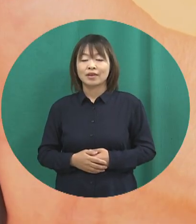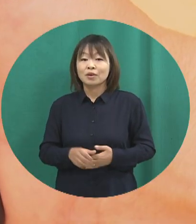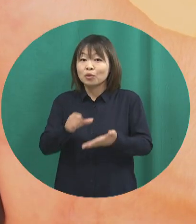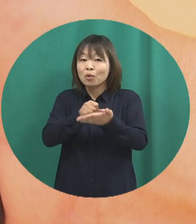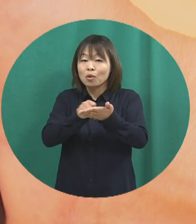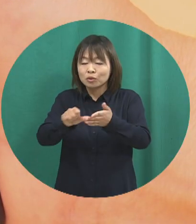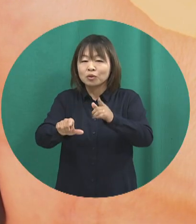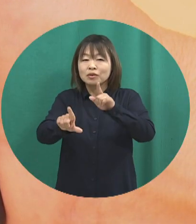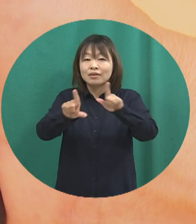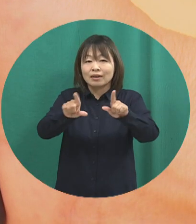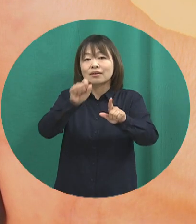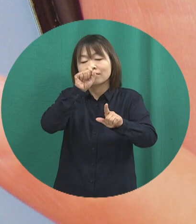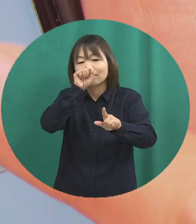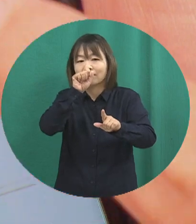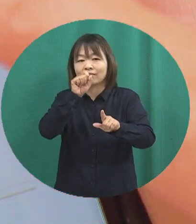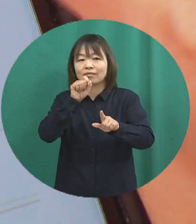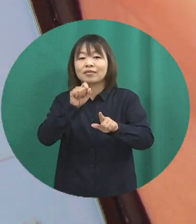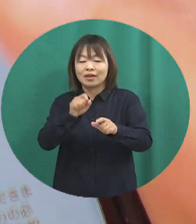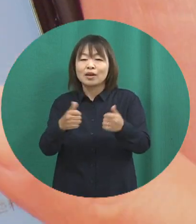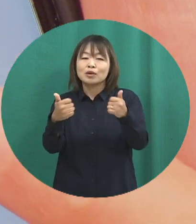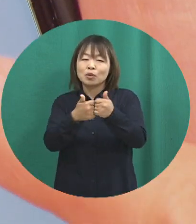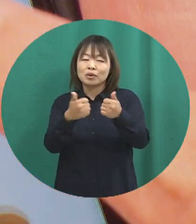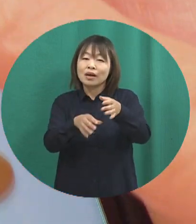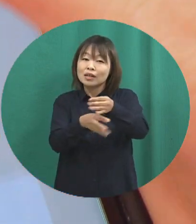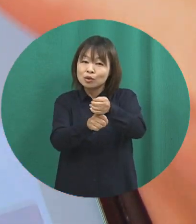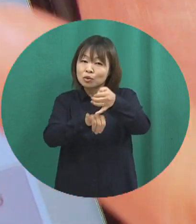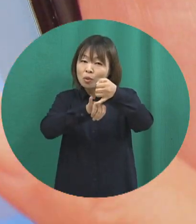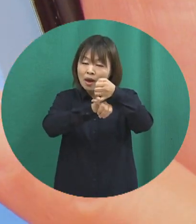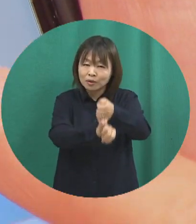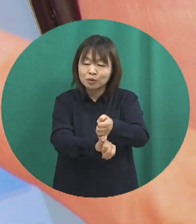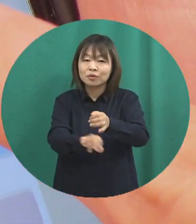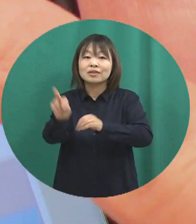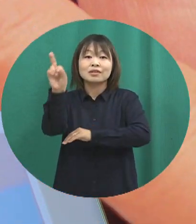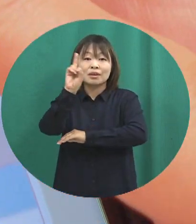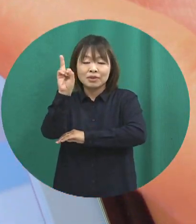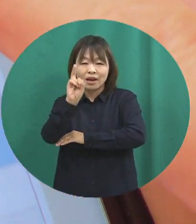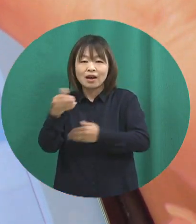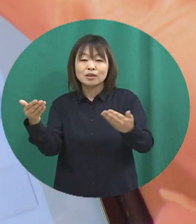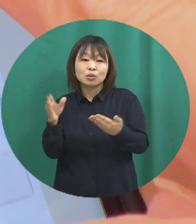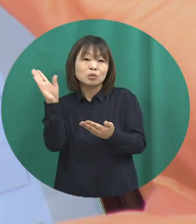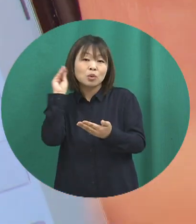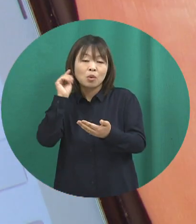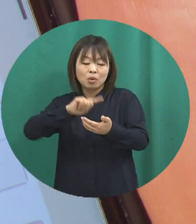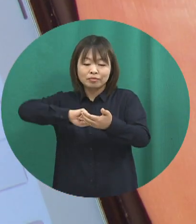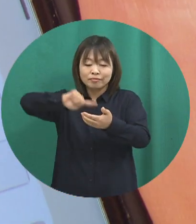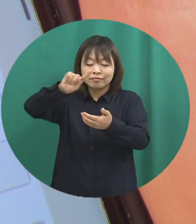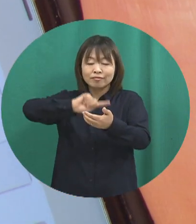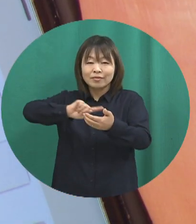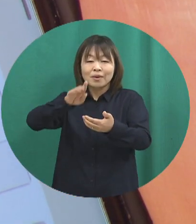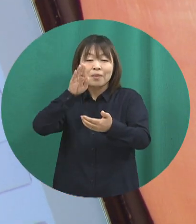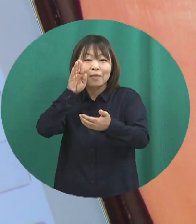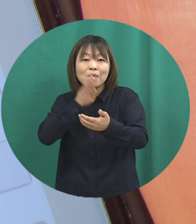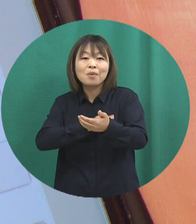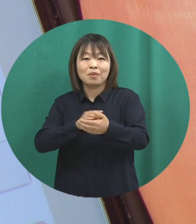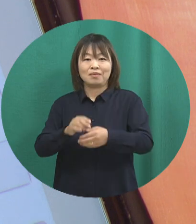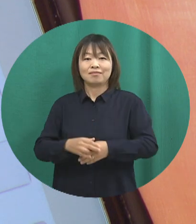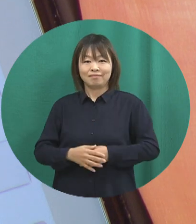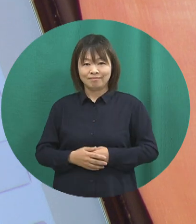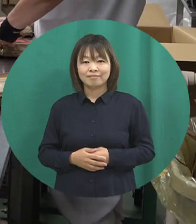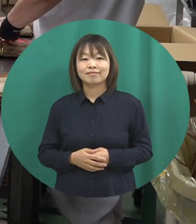用登録がおすすめで、相談予約やセミナー、求人情報などがスマホで簡単にチェックできます